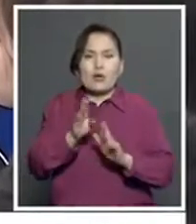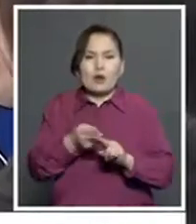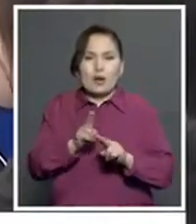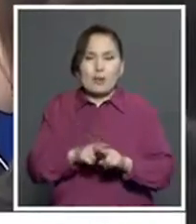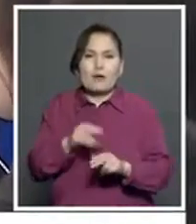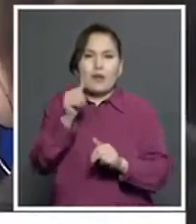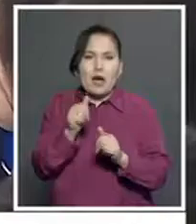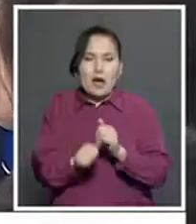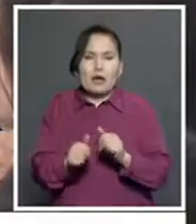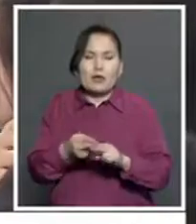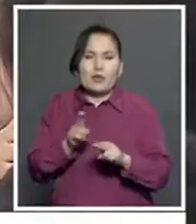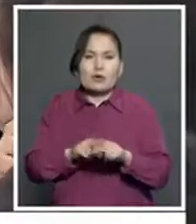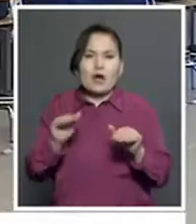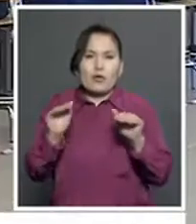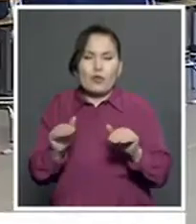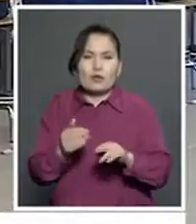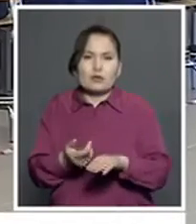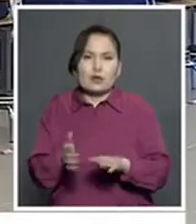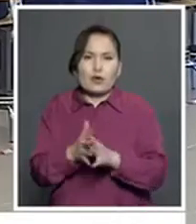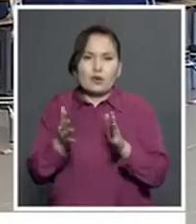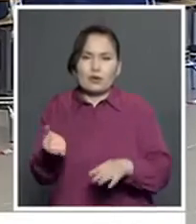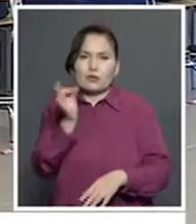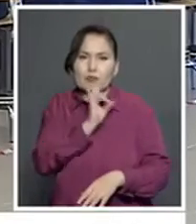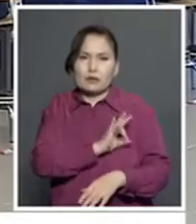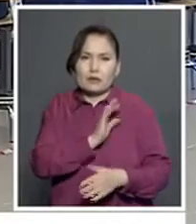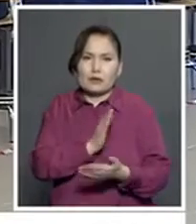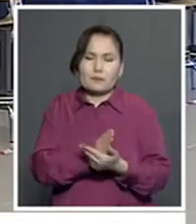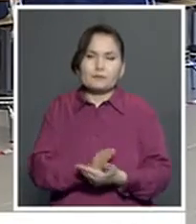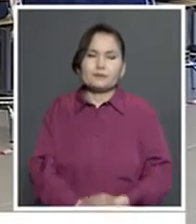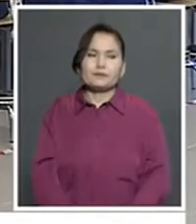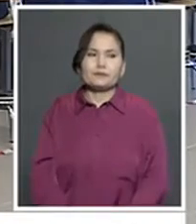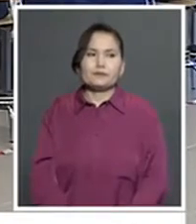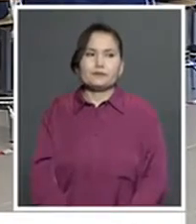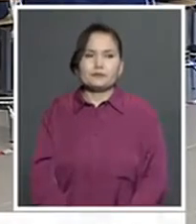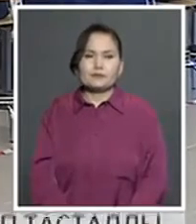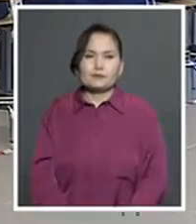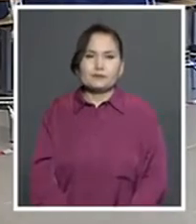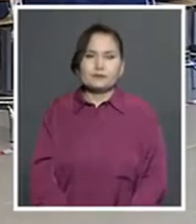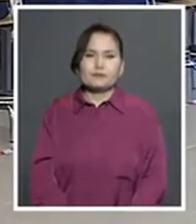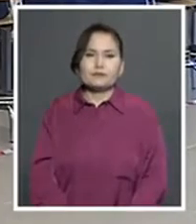әр мекеменің өз құзырында. Раушан Сайлауқызы, Дәулетбек Абдрахманов, Жанболат Қобдабай, Қазақстан ұлттық телеарнасы.